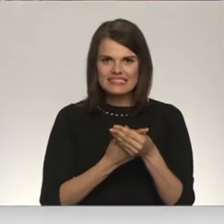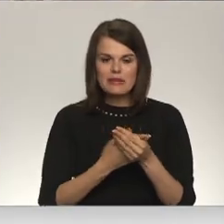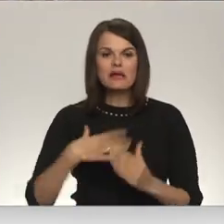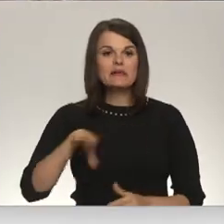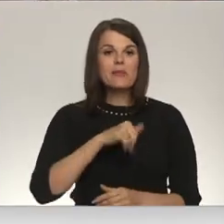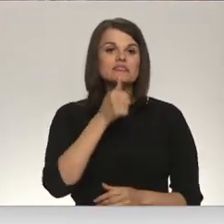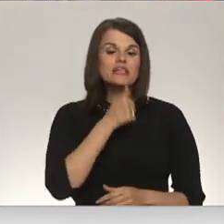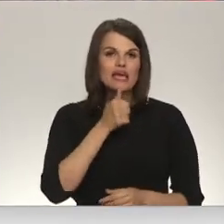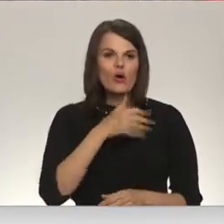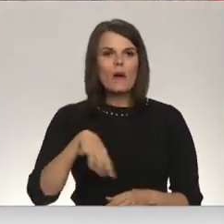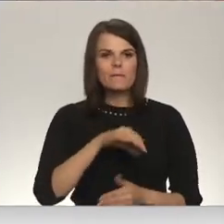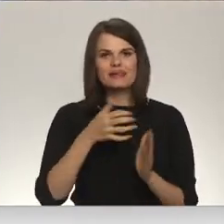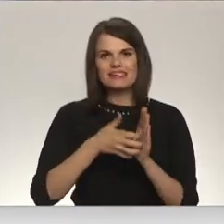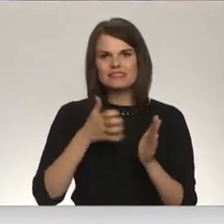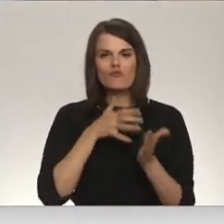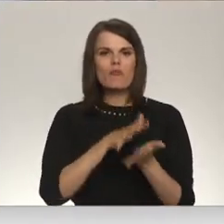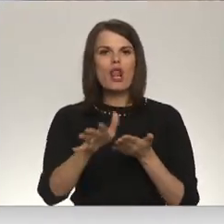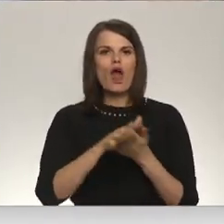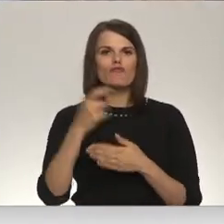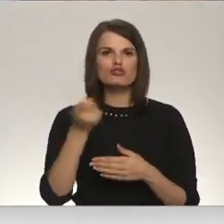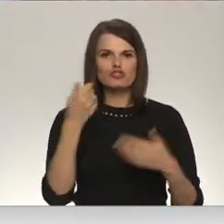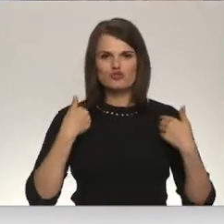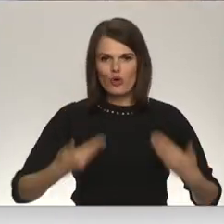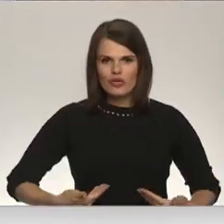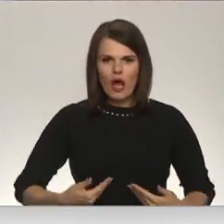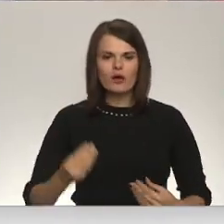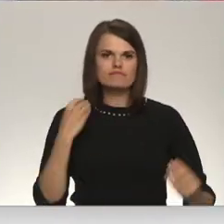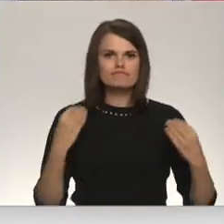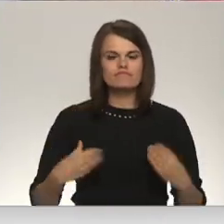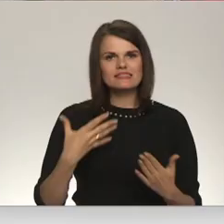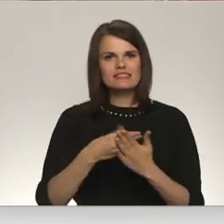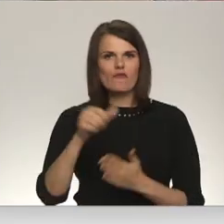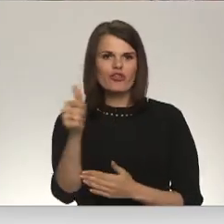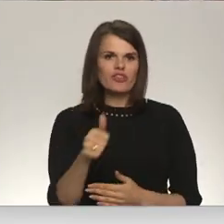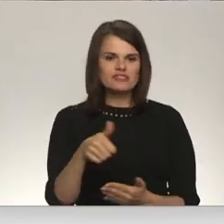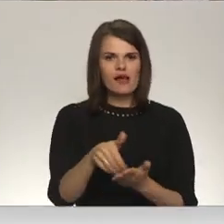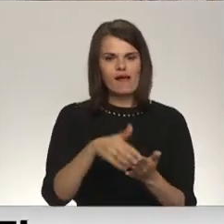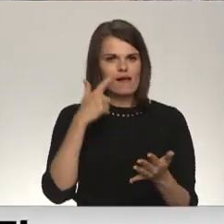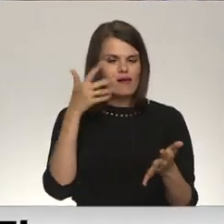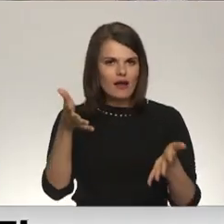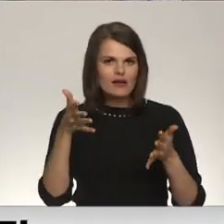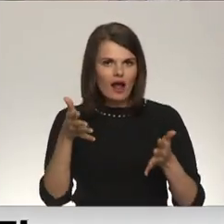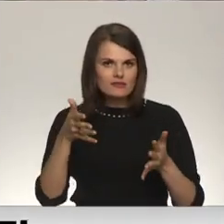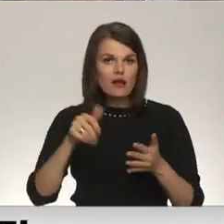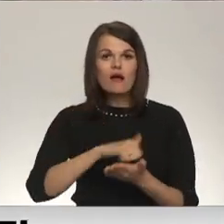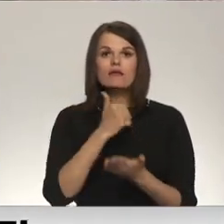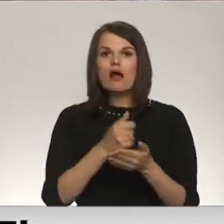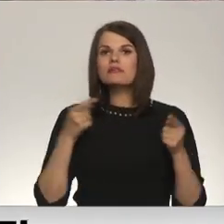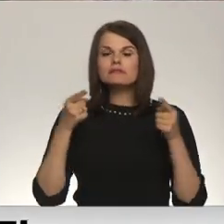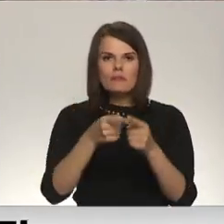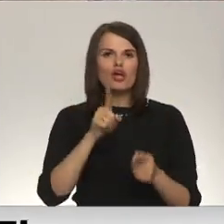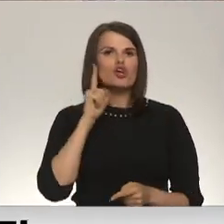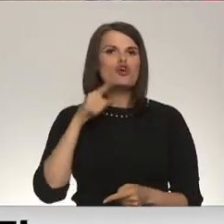no Igaunijas. Mēs izmantojam lietotas džinsu jakas un uz tām uzliekam savu dizainu, krāsainu dizainu. Galvenā mērķa grupa